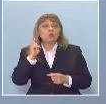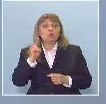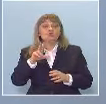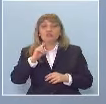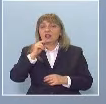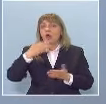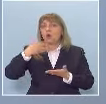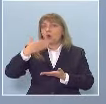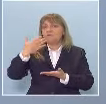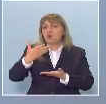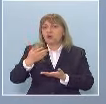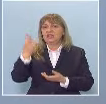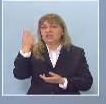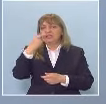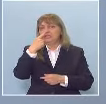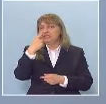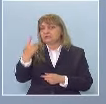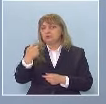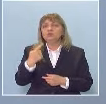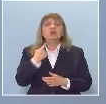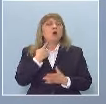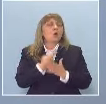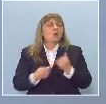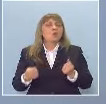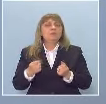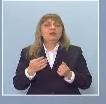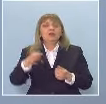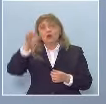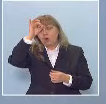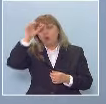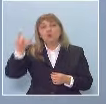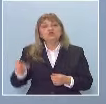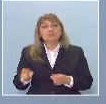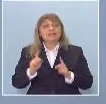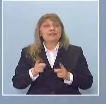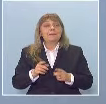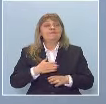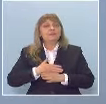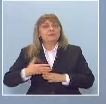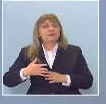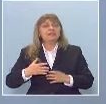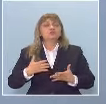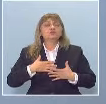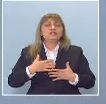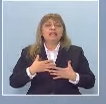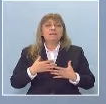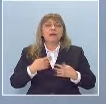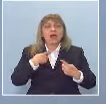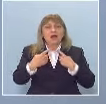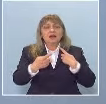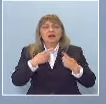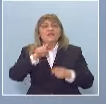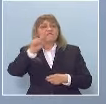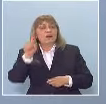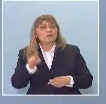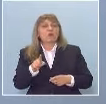30 минути на екран, губи учениците. Трябва да има непрекъснато взаимодействие, провокиране с въпроси,